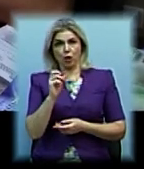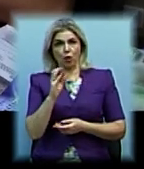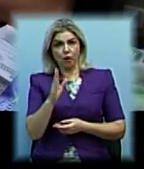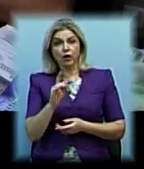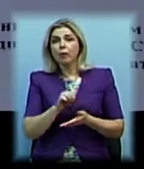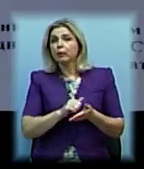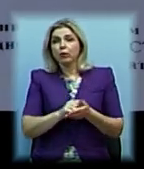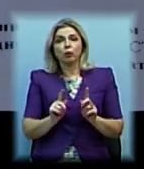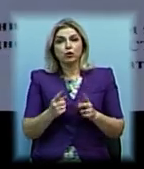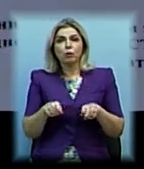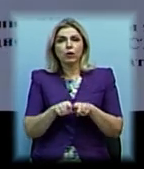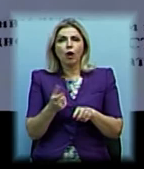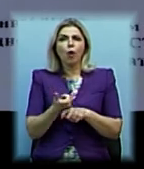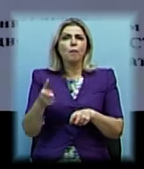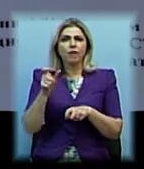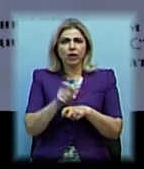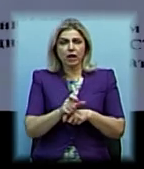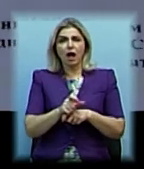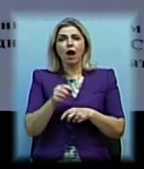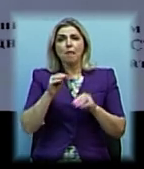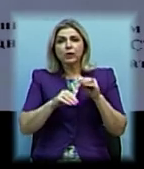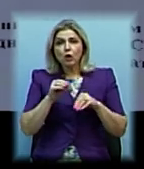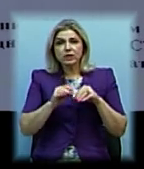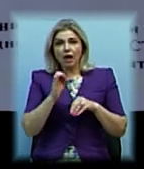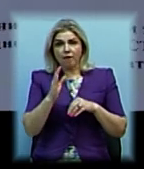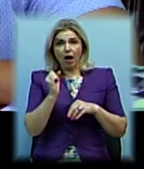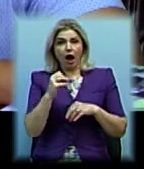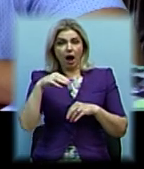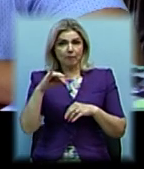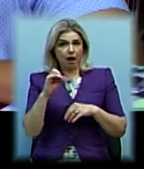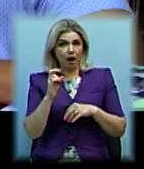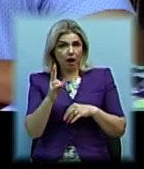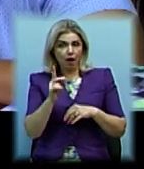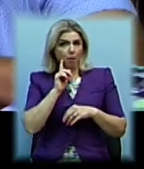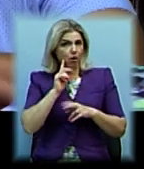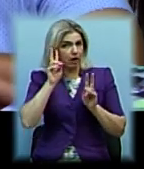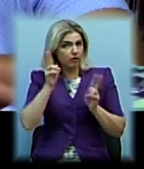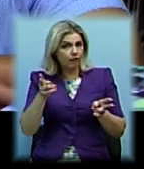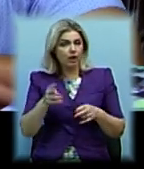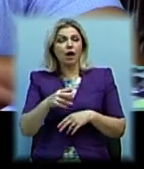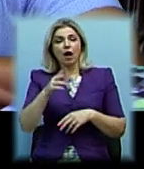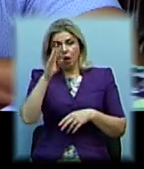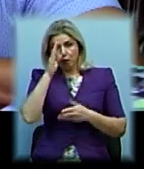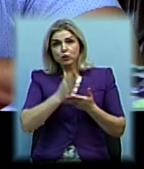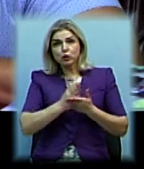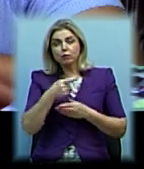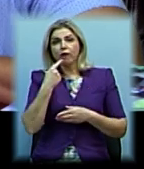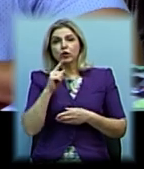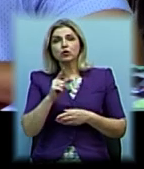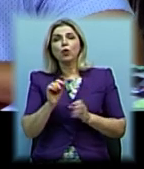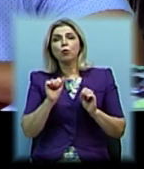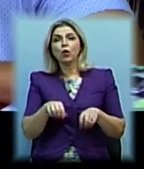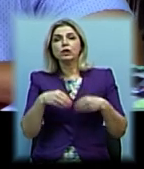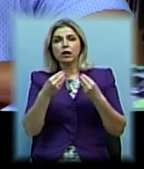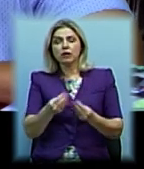чим виникло таке перевищення вмісту у воді аміаку, поки невідомо. В'ячеслав Бродовський каже, таку відповідь зможуть дати повноцінні